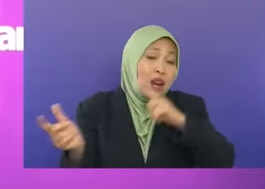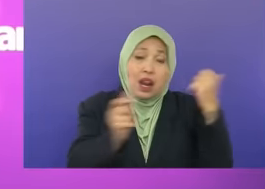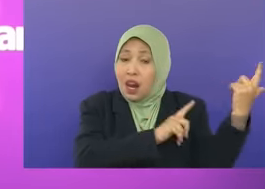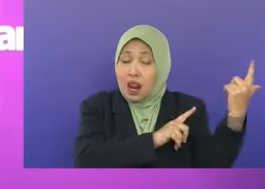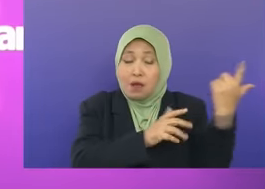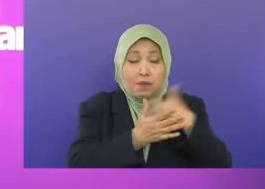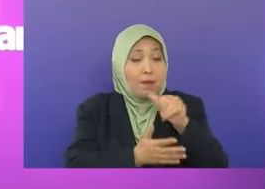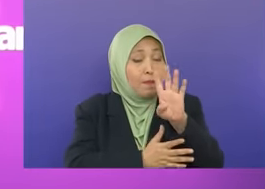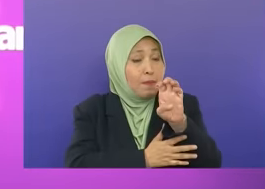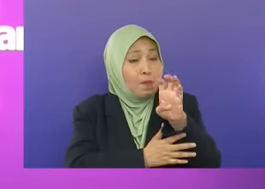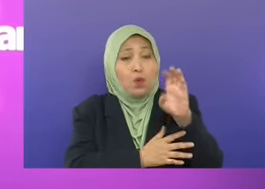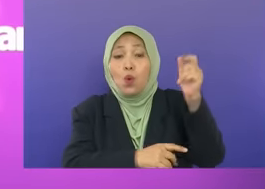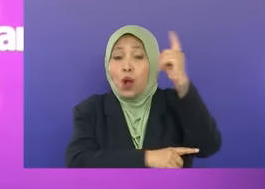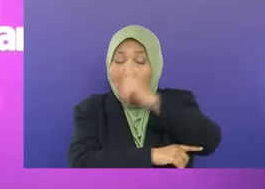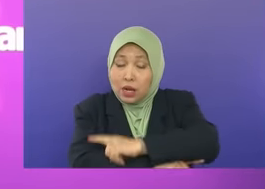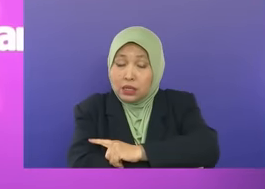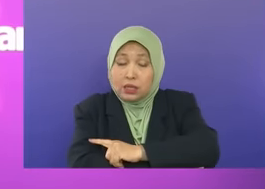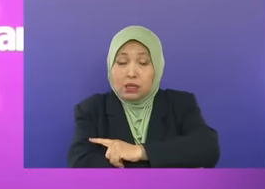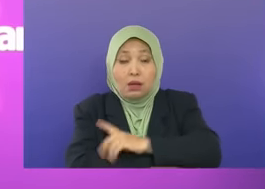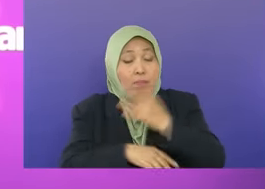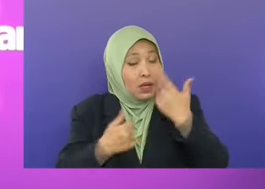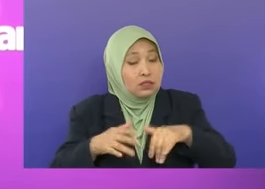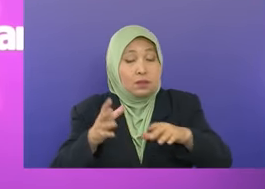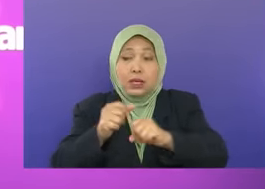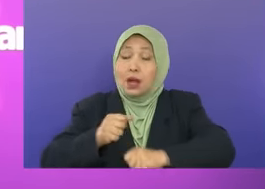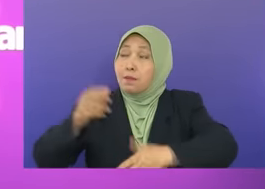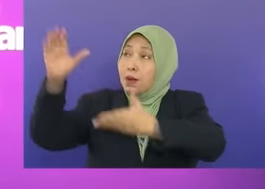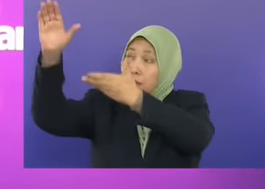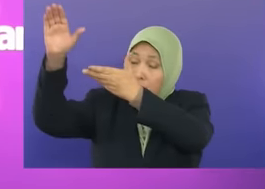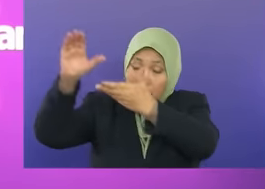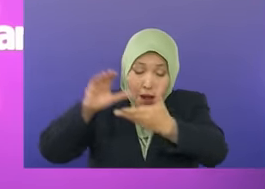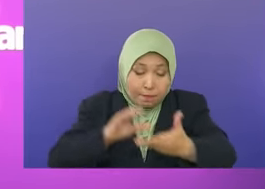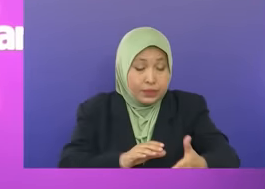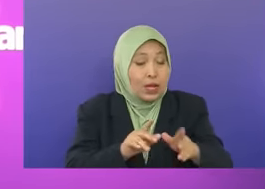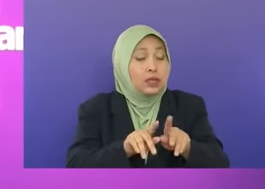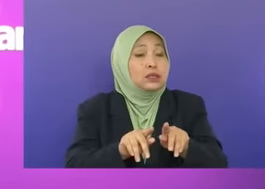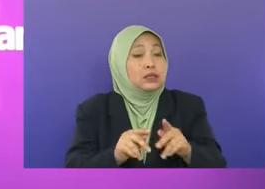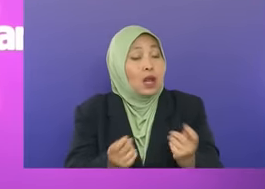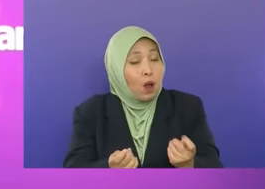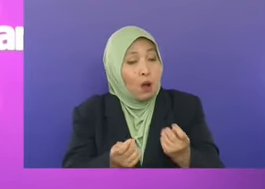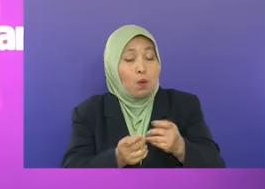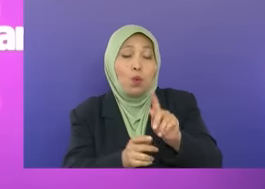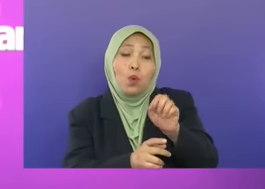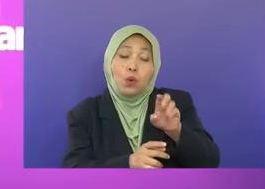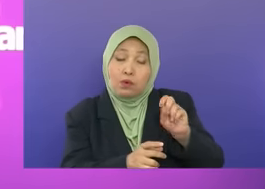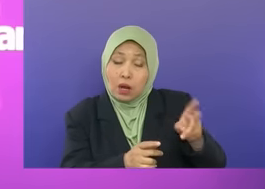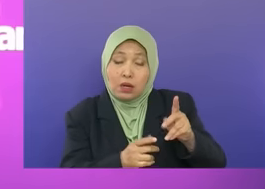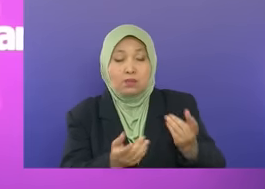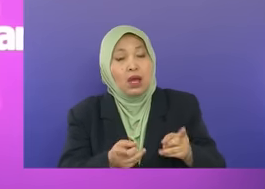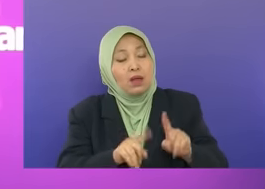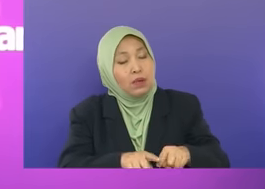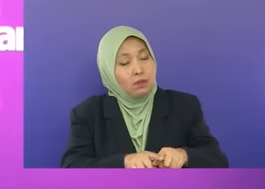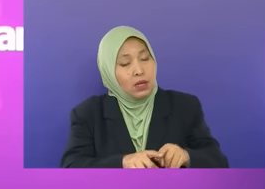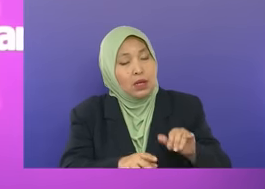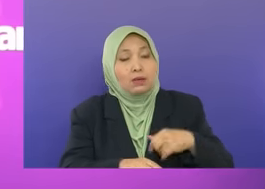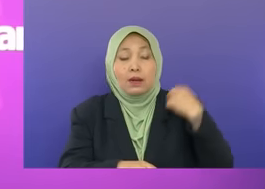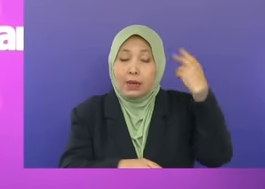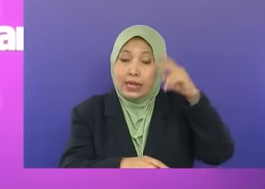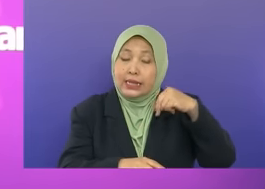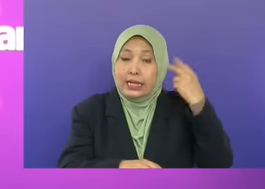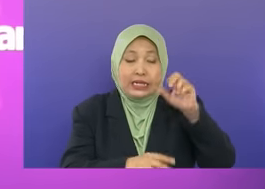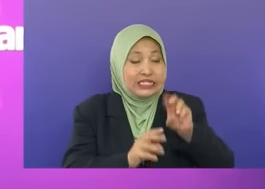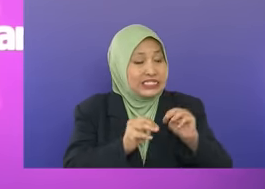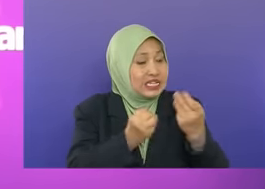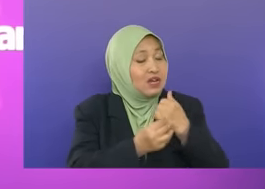40 hari ketika mendapatkan Taurat ada sesuatu yang berlaku kepada kepada Bani Israil Mari sama-sama kita